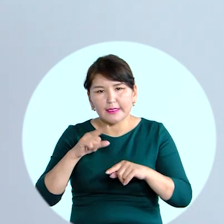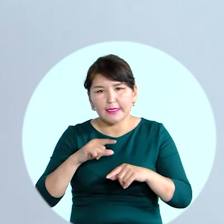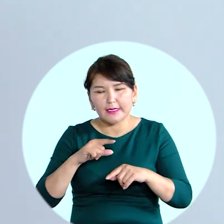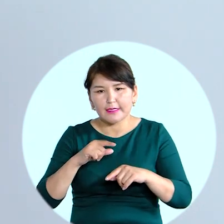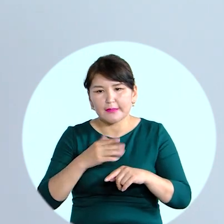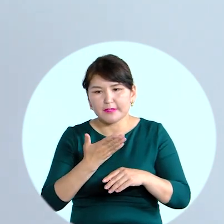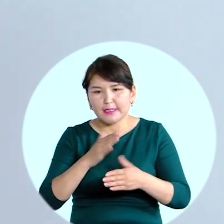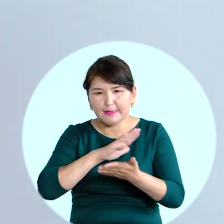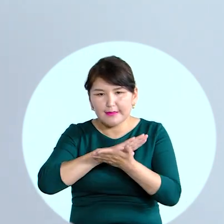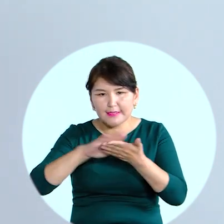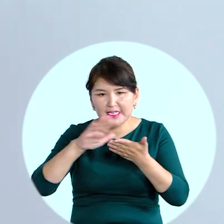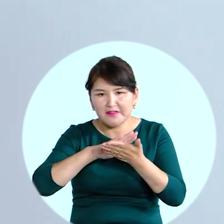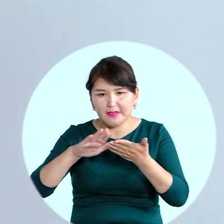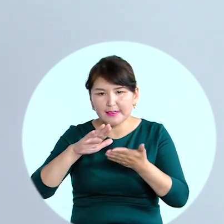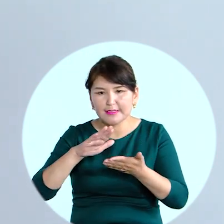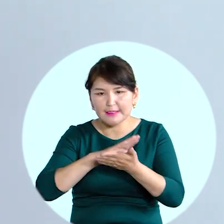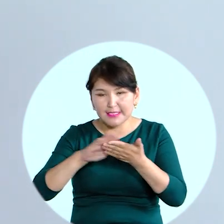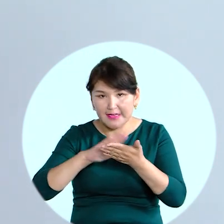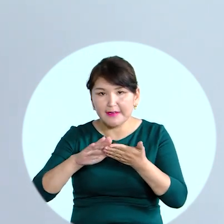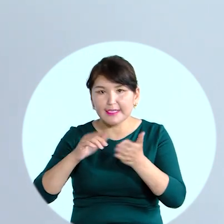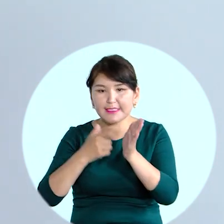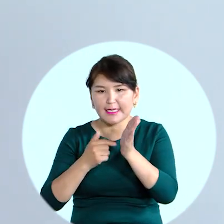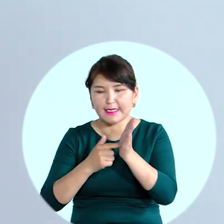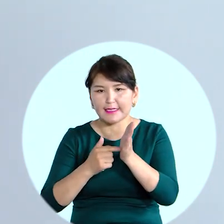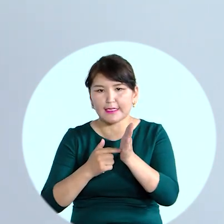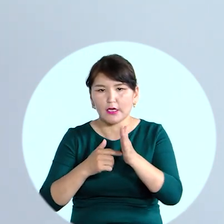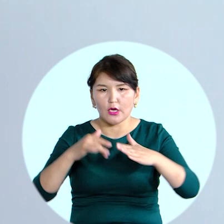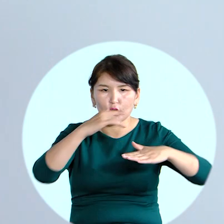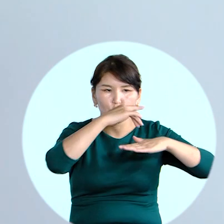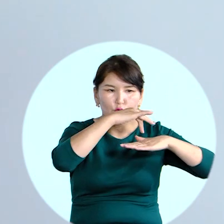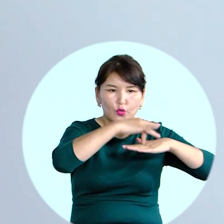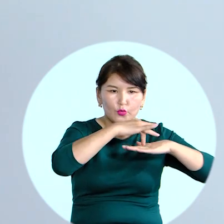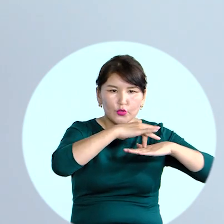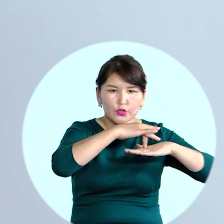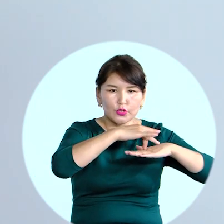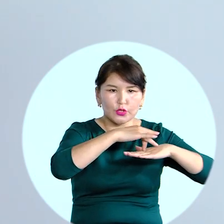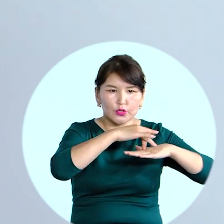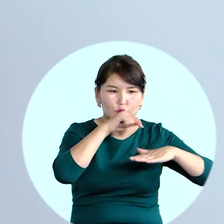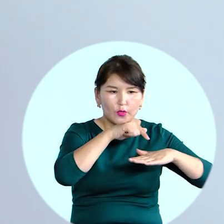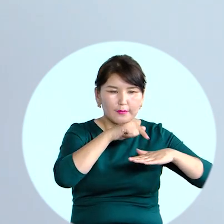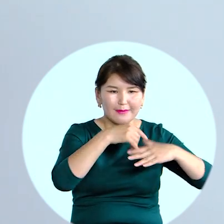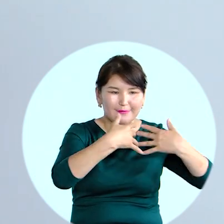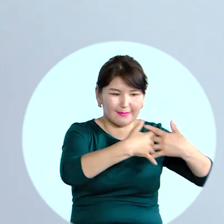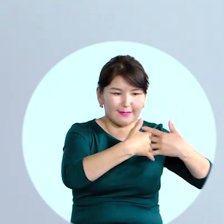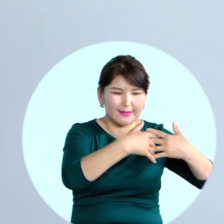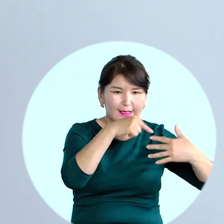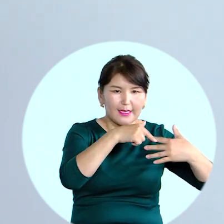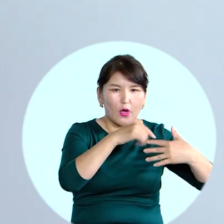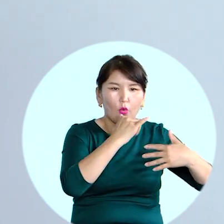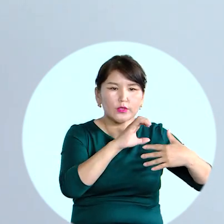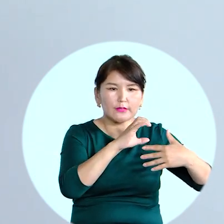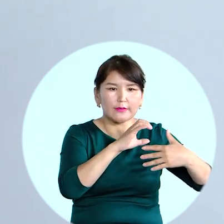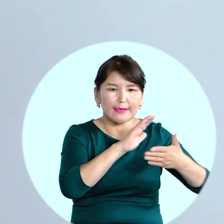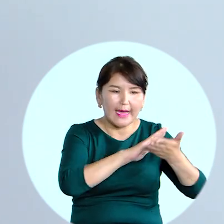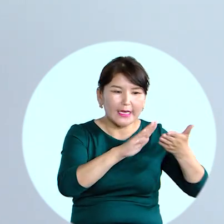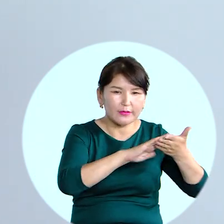дээр бол ажиллаж байгаа. За тэгвэл тэр усыг бид нар ямар нэг хэмжээгээр ариутгаж халдваргүйтгэж хэрэглэдэг. Тэгэхээр